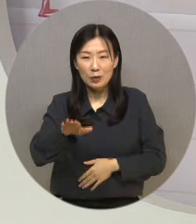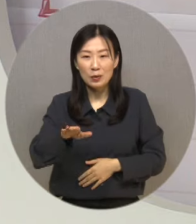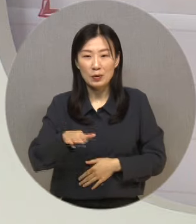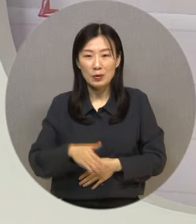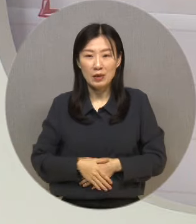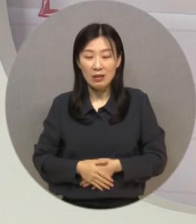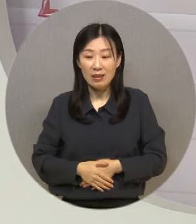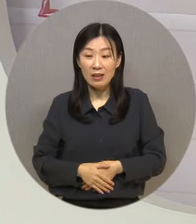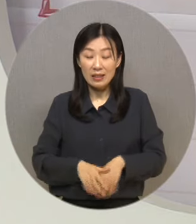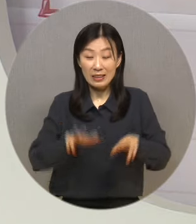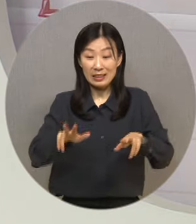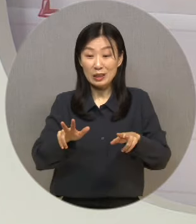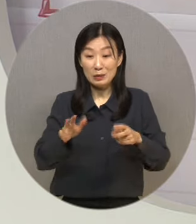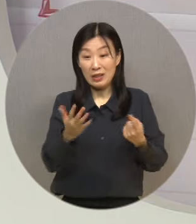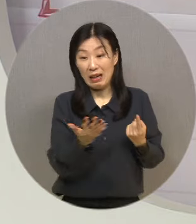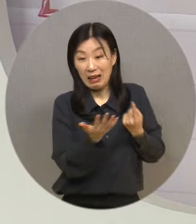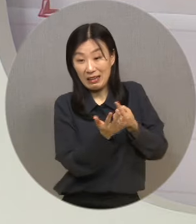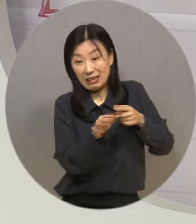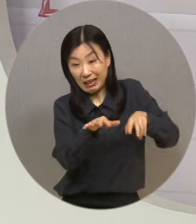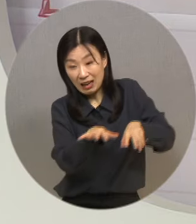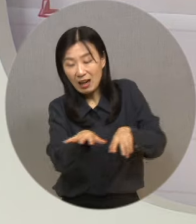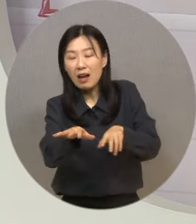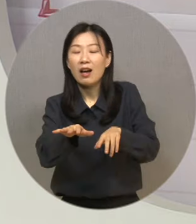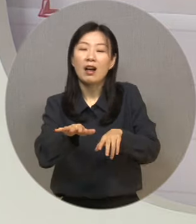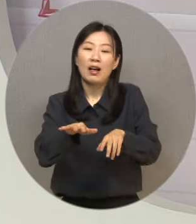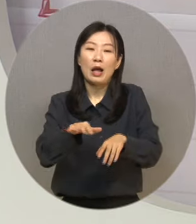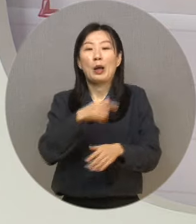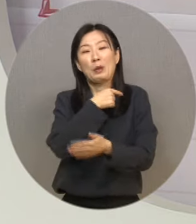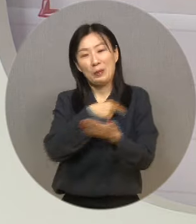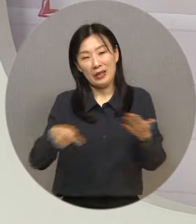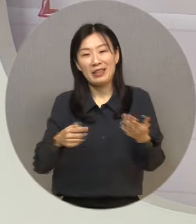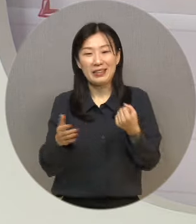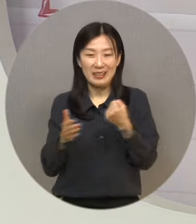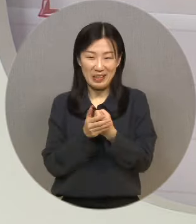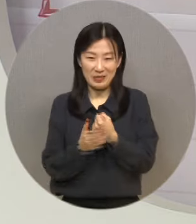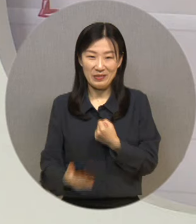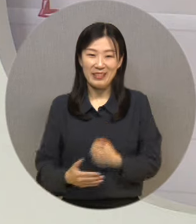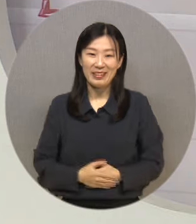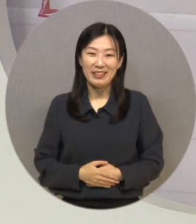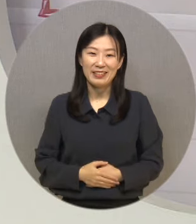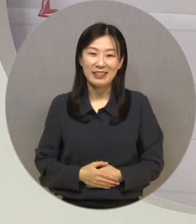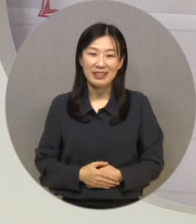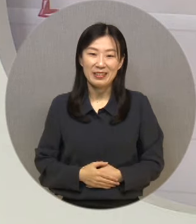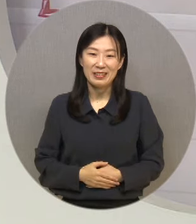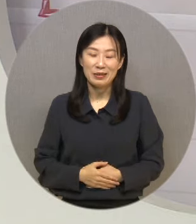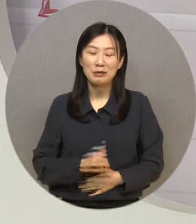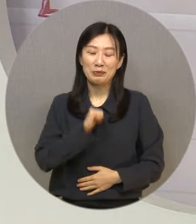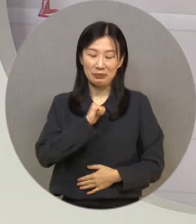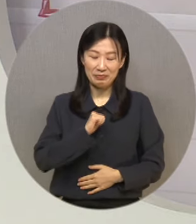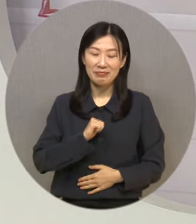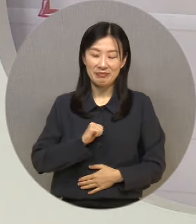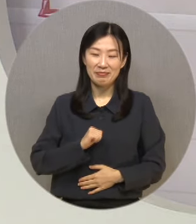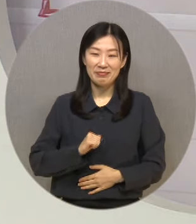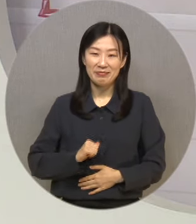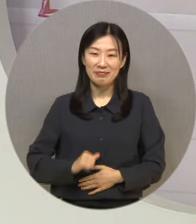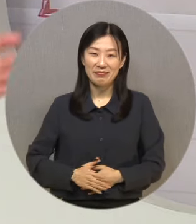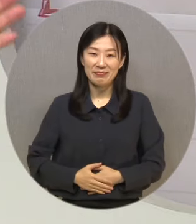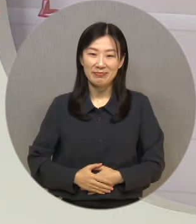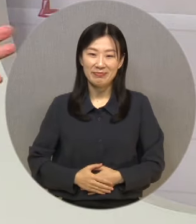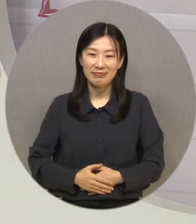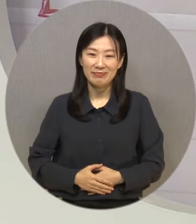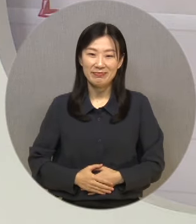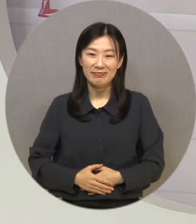것도 여러 사람에게 그 이번에는 좀 참았다 가자 이렇게 한번 피해 주시는